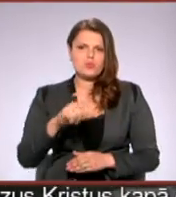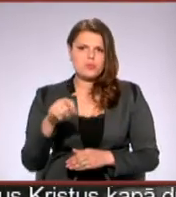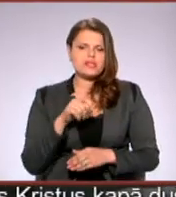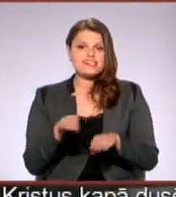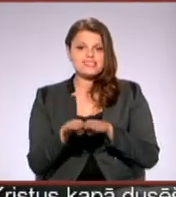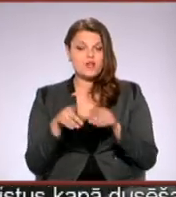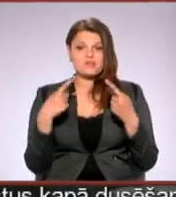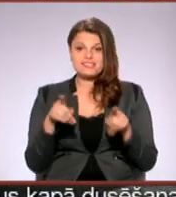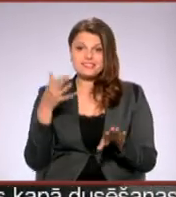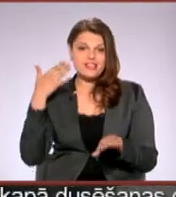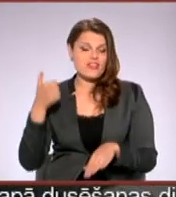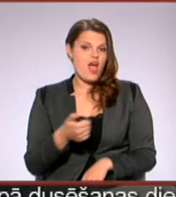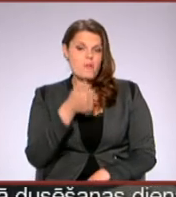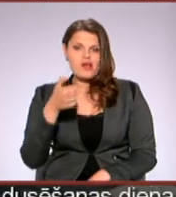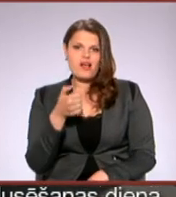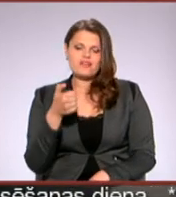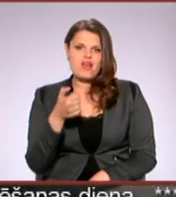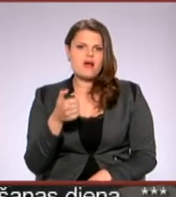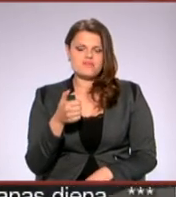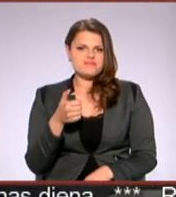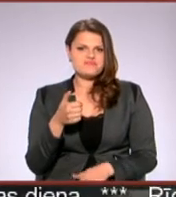Salīdzinot citiem gadiem ir